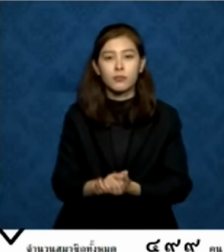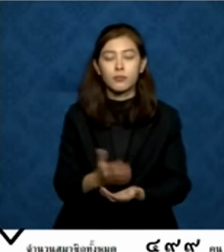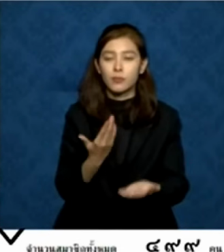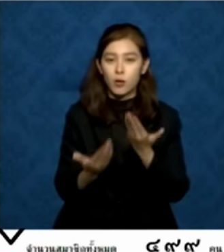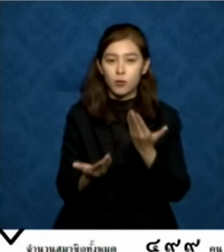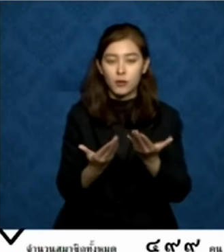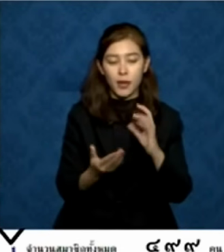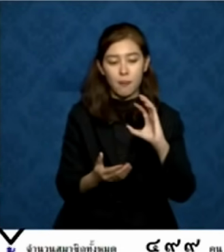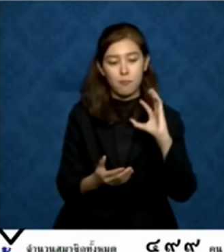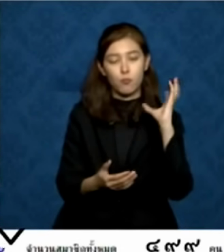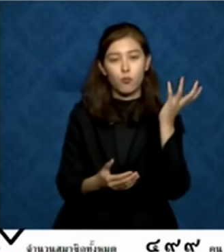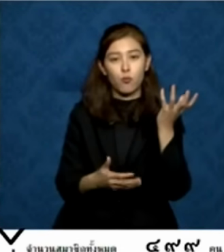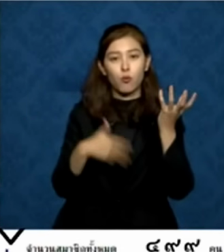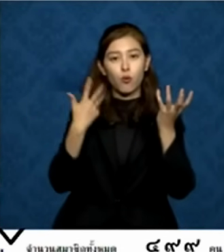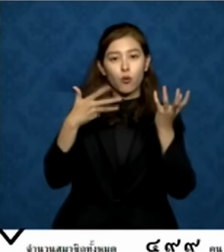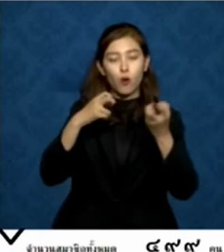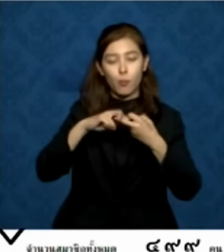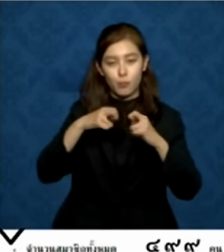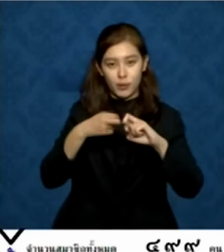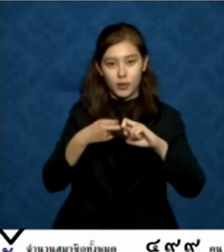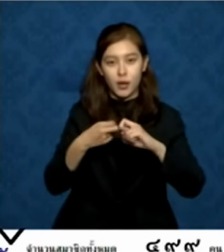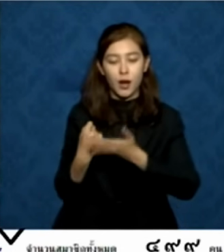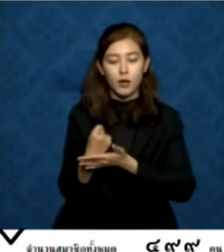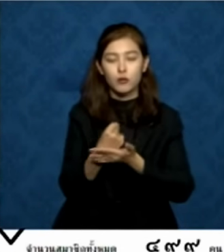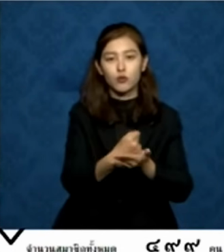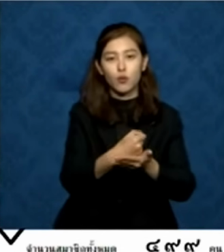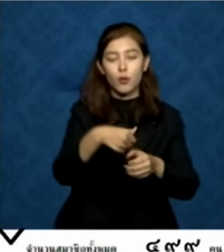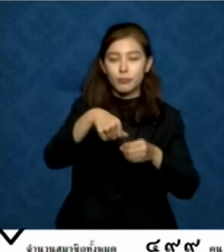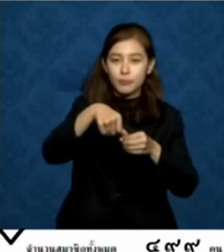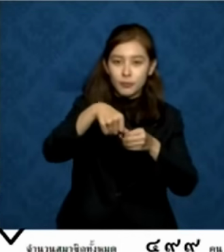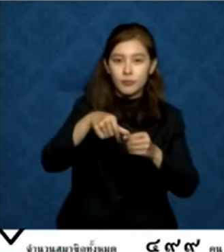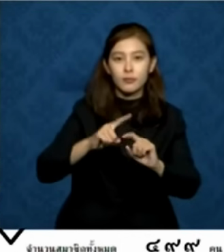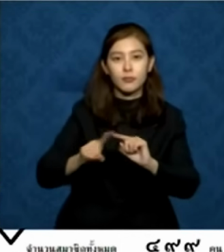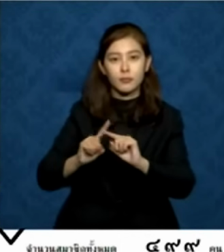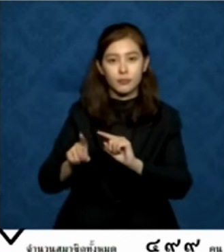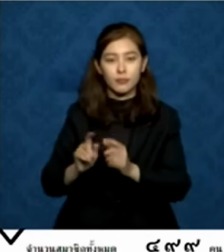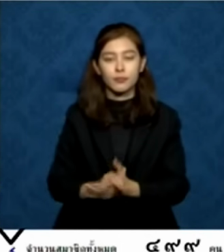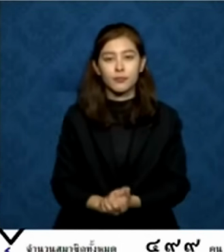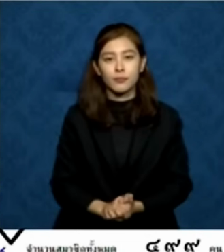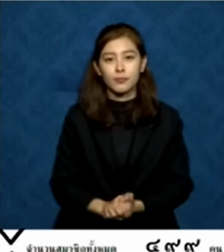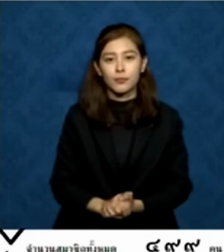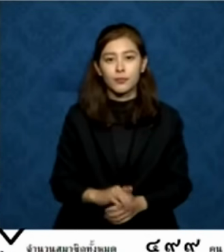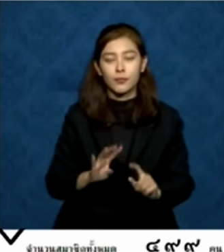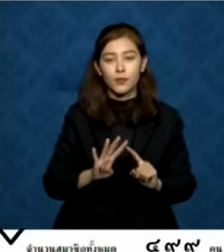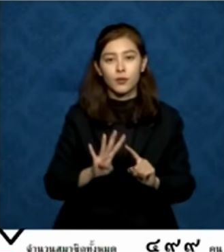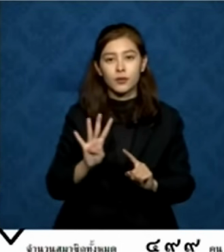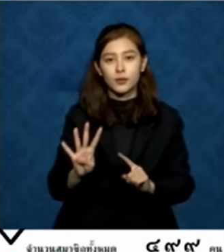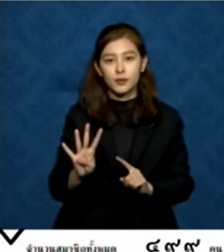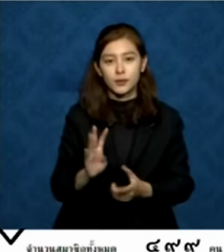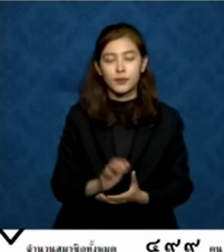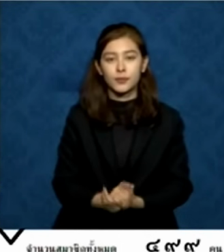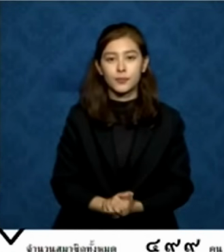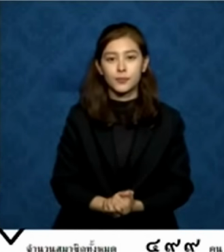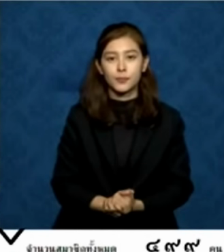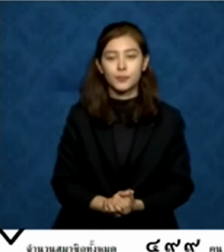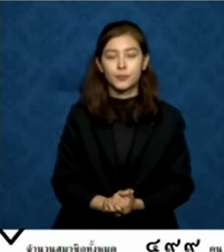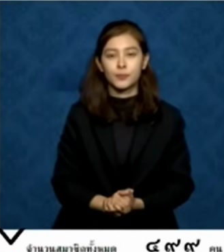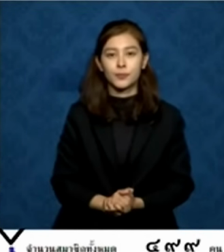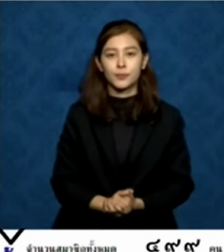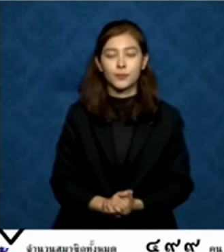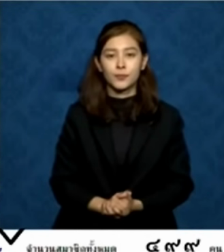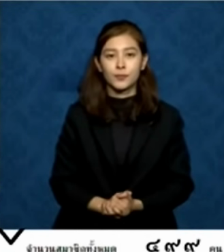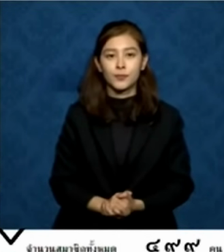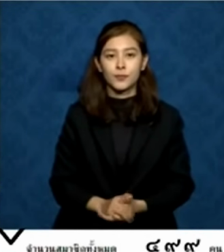กข้อ 4การสนับสนุนด้านการเจริญเติบโตบนคุณภาพชีวิต